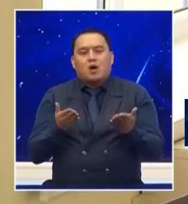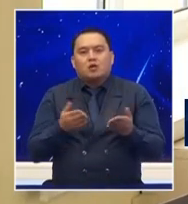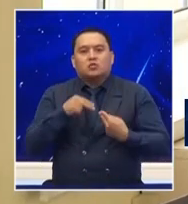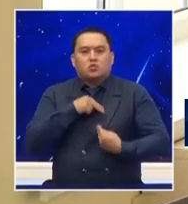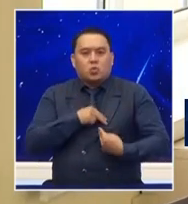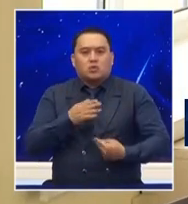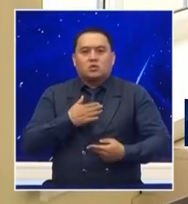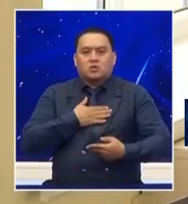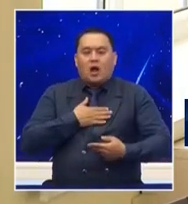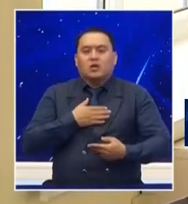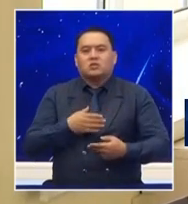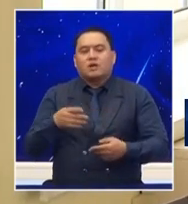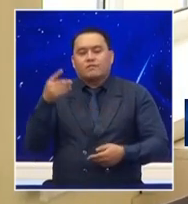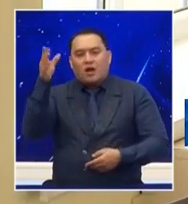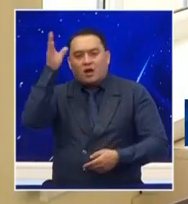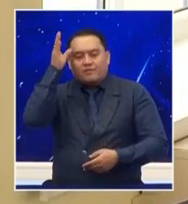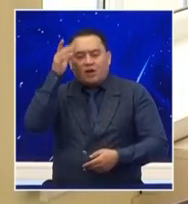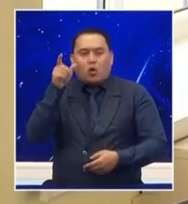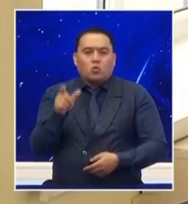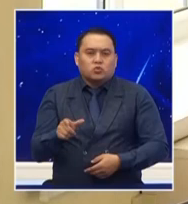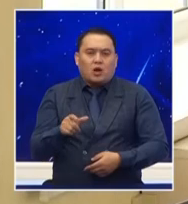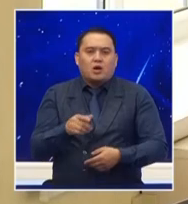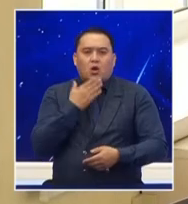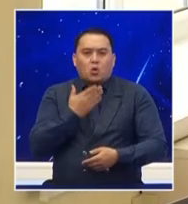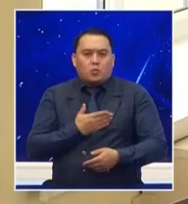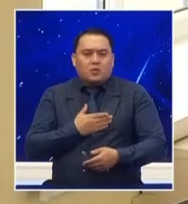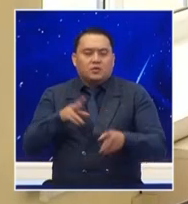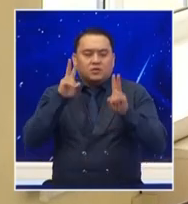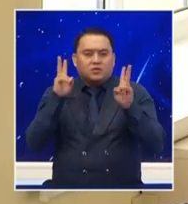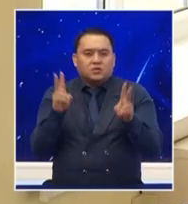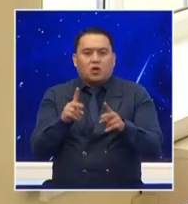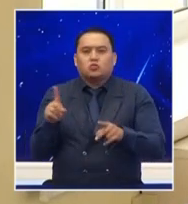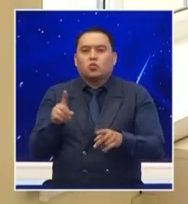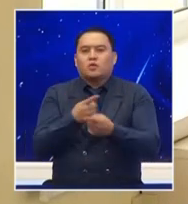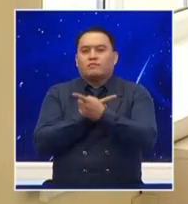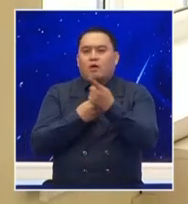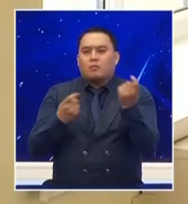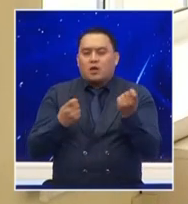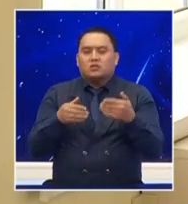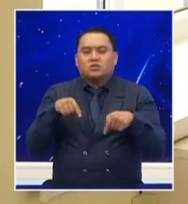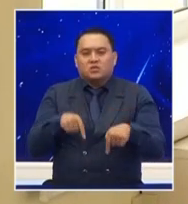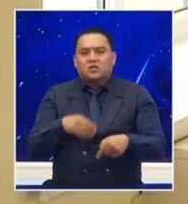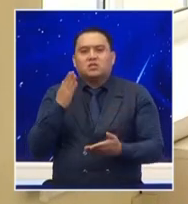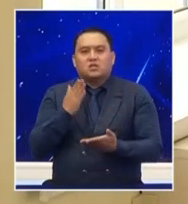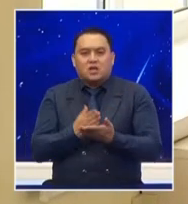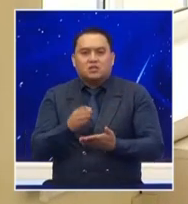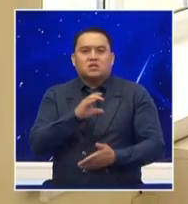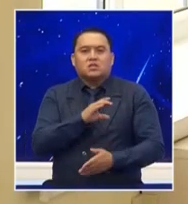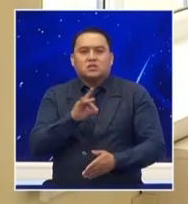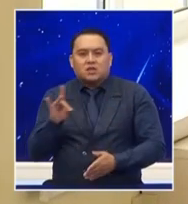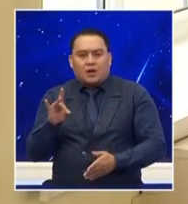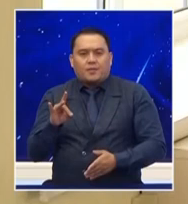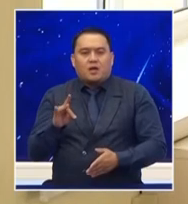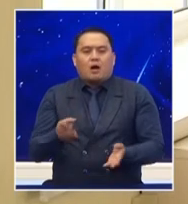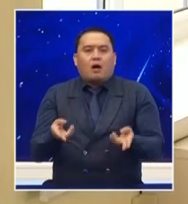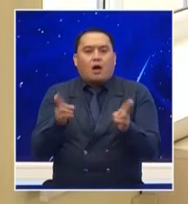труды нашего литературного классика, о которых многие книголюбы еще не знают. Эти данные существуют здесь, в архивах, с советских времен, но